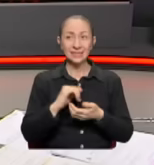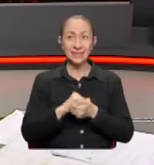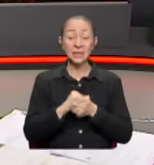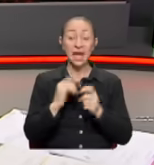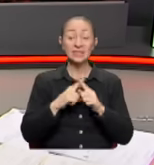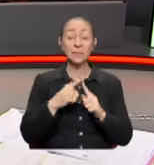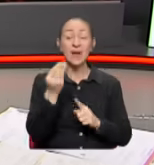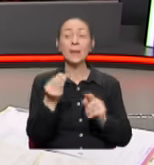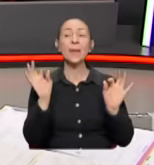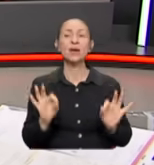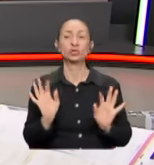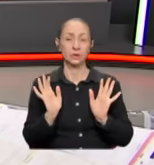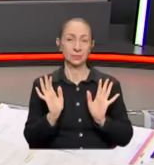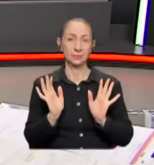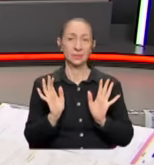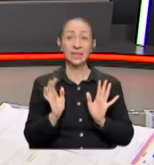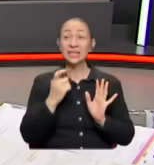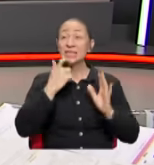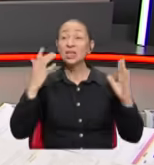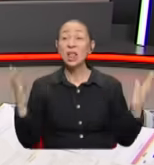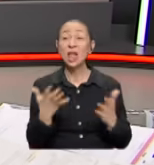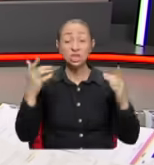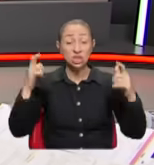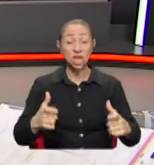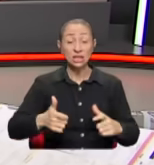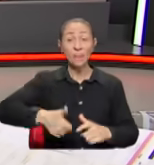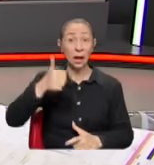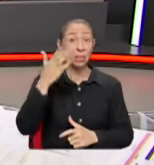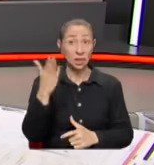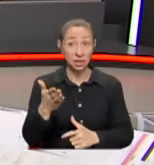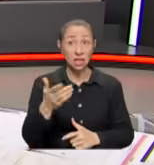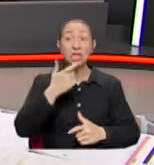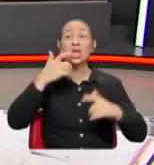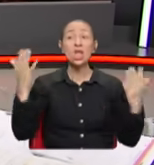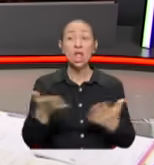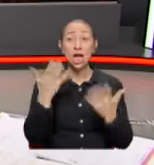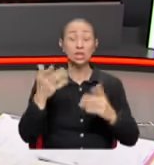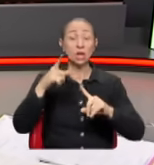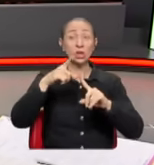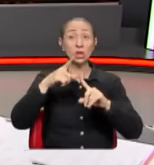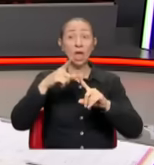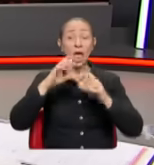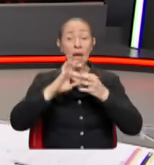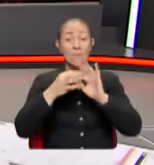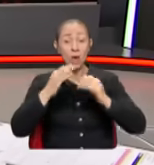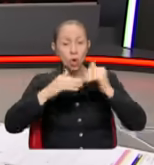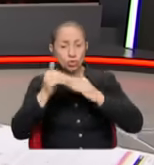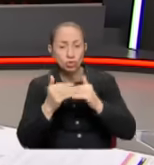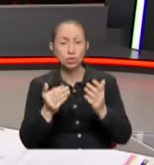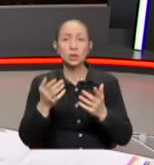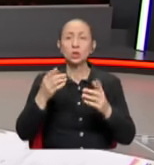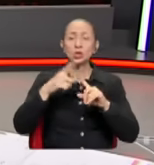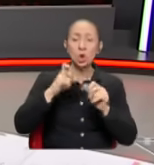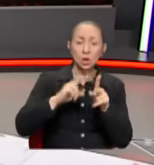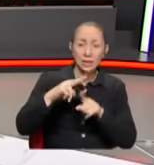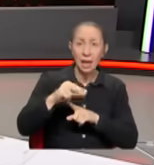Samimiyet hesap vermekle başlar. Yıllarca Şehircilik Bakanlığı, yıllarca emlak konuttu, şuydu buydu,